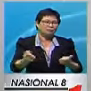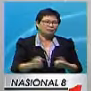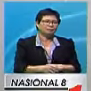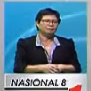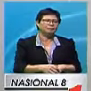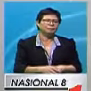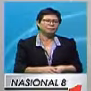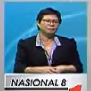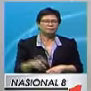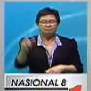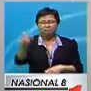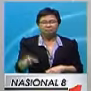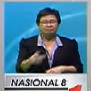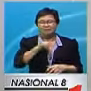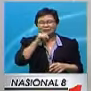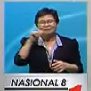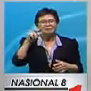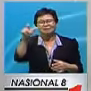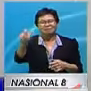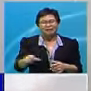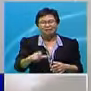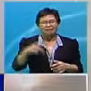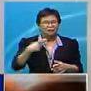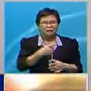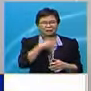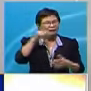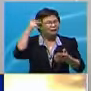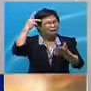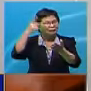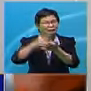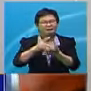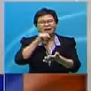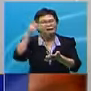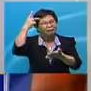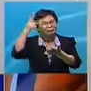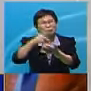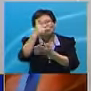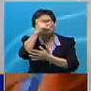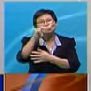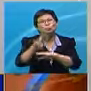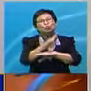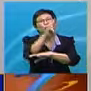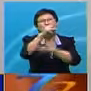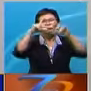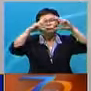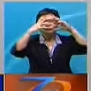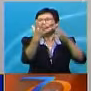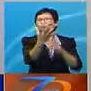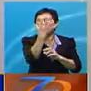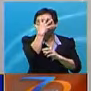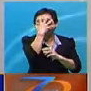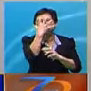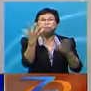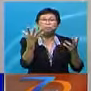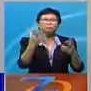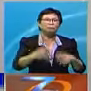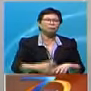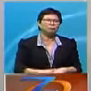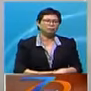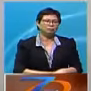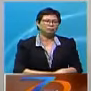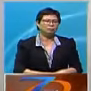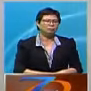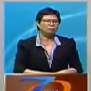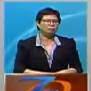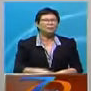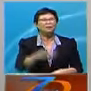Suspek kita tidak kenali sebab mereka menggunakan topeng untuk menutup muka dan juga topi lah.